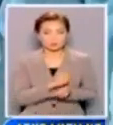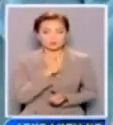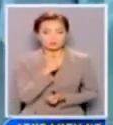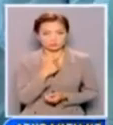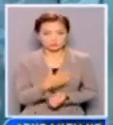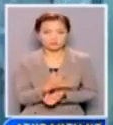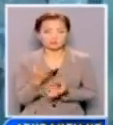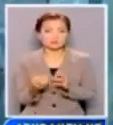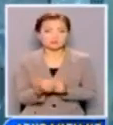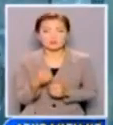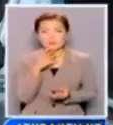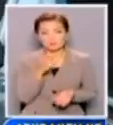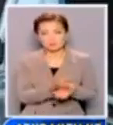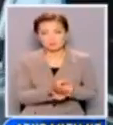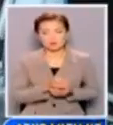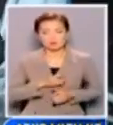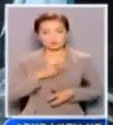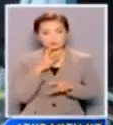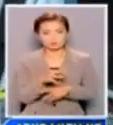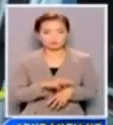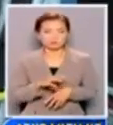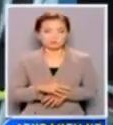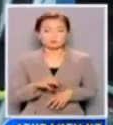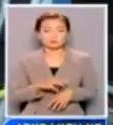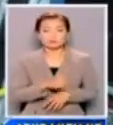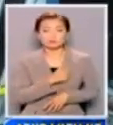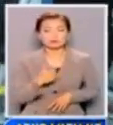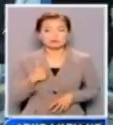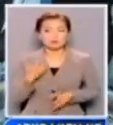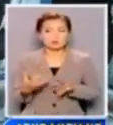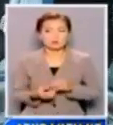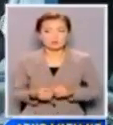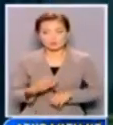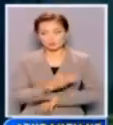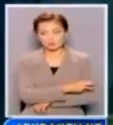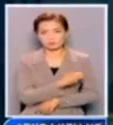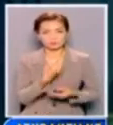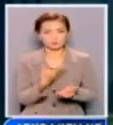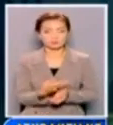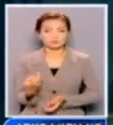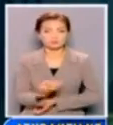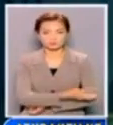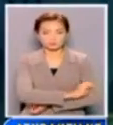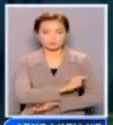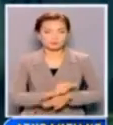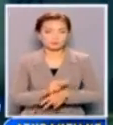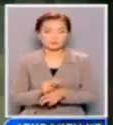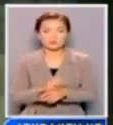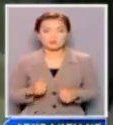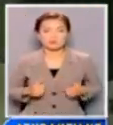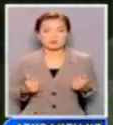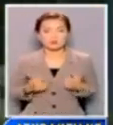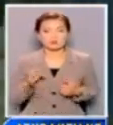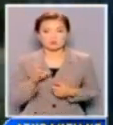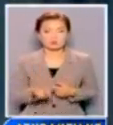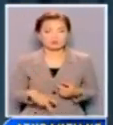кашель, отсутствие аппетита, тошноту, неоднократную рвоту. После чего она оперативно была госпитализирована в провизорный стационар